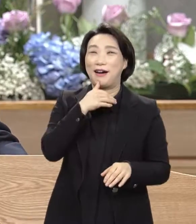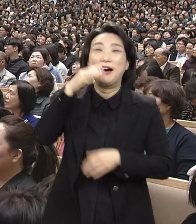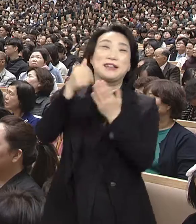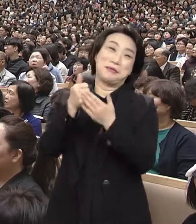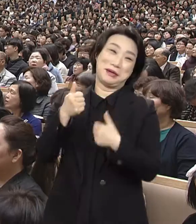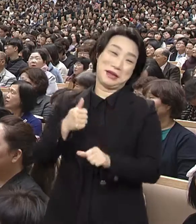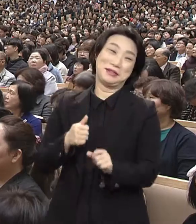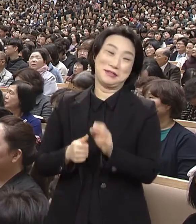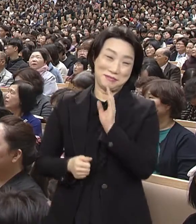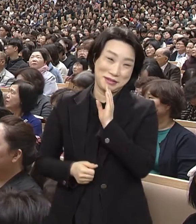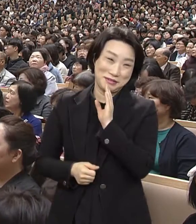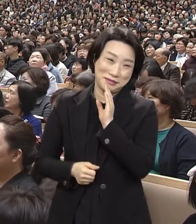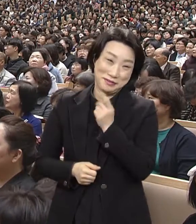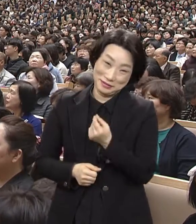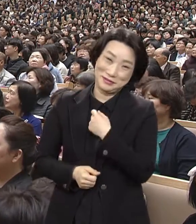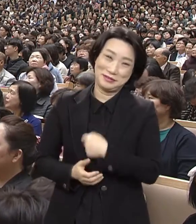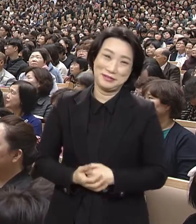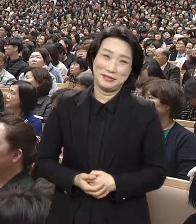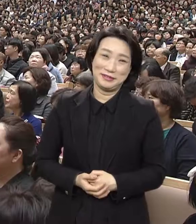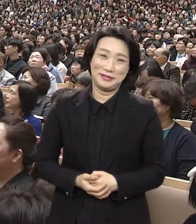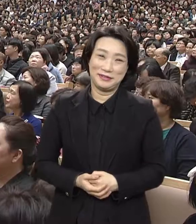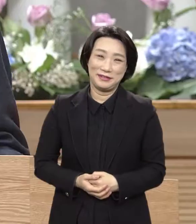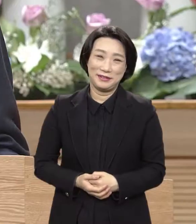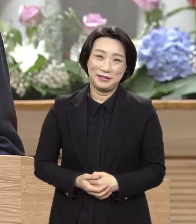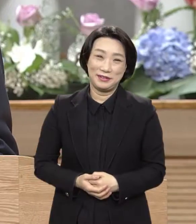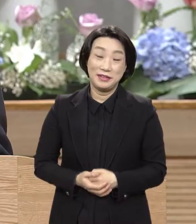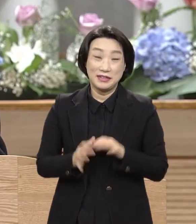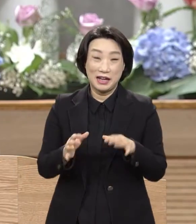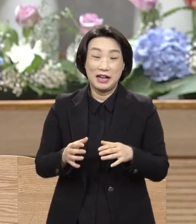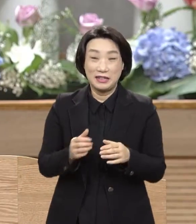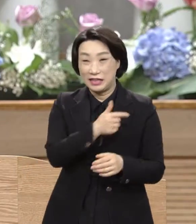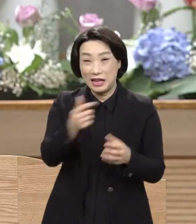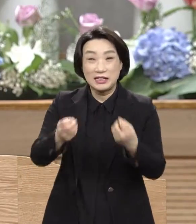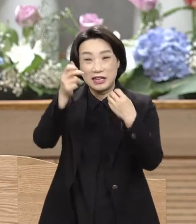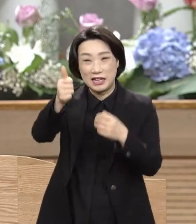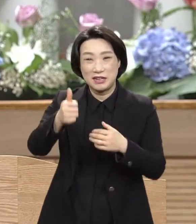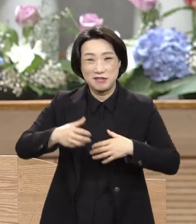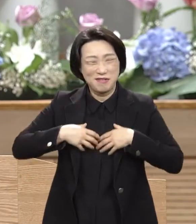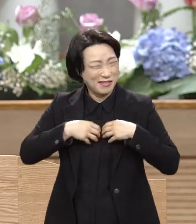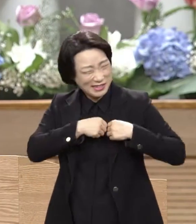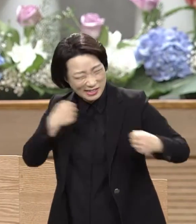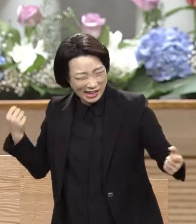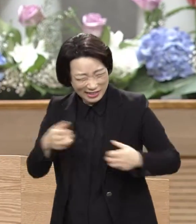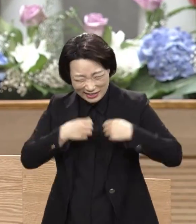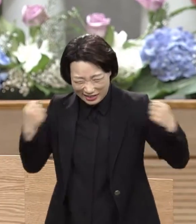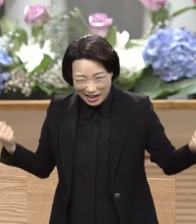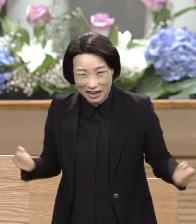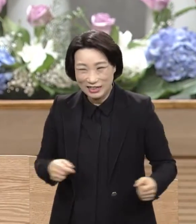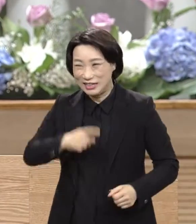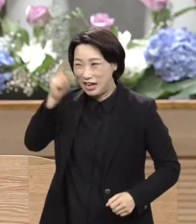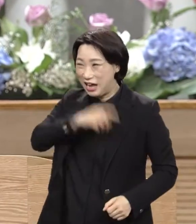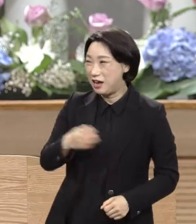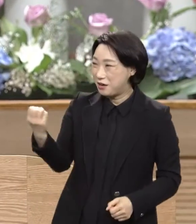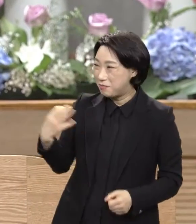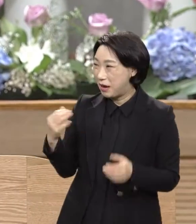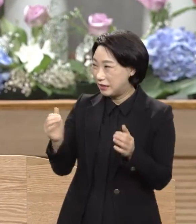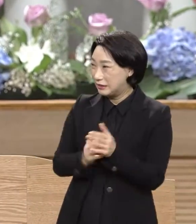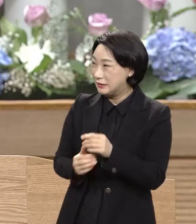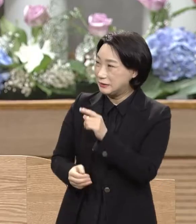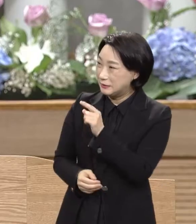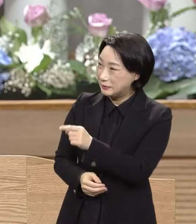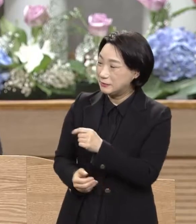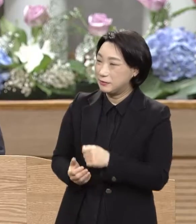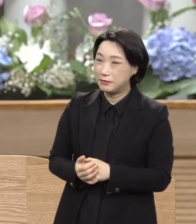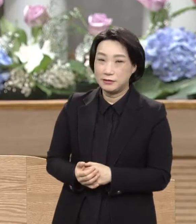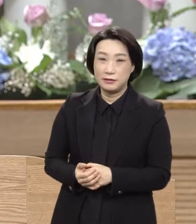하나님의 아들입니다. 예. 옷을 찢으며 참나만 말을